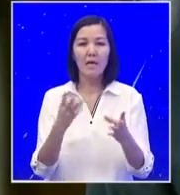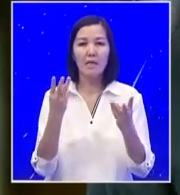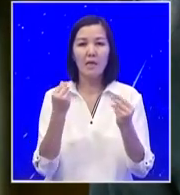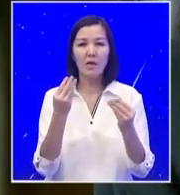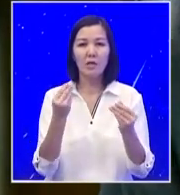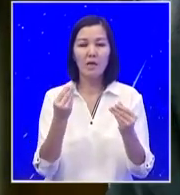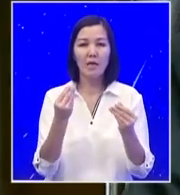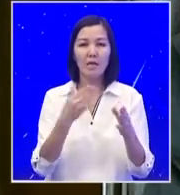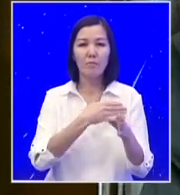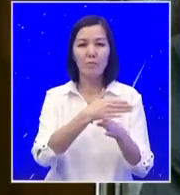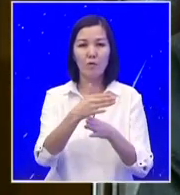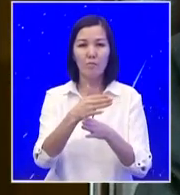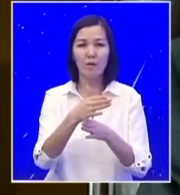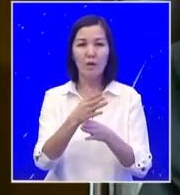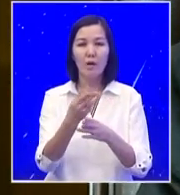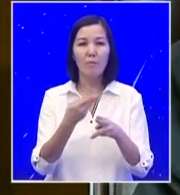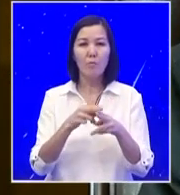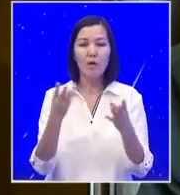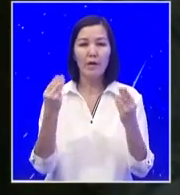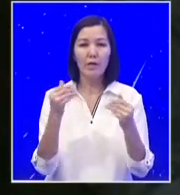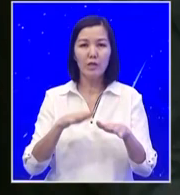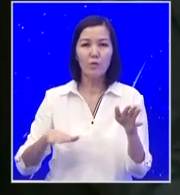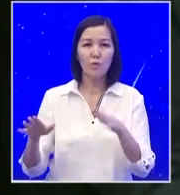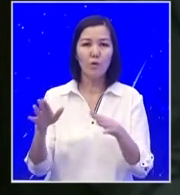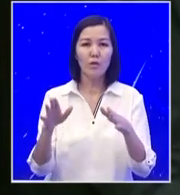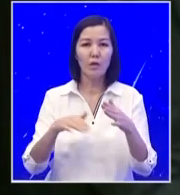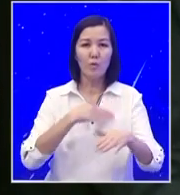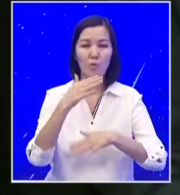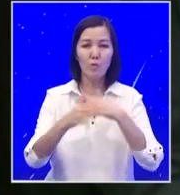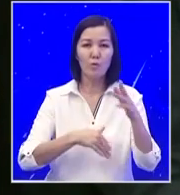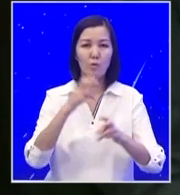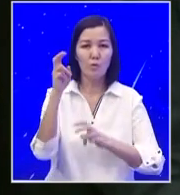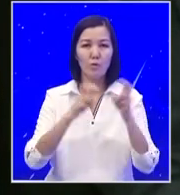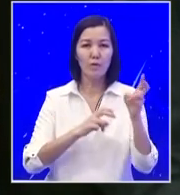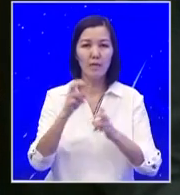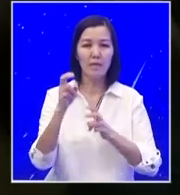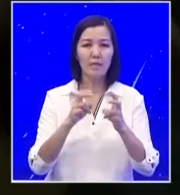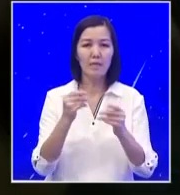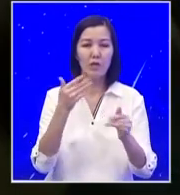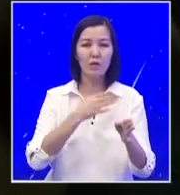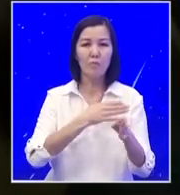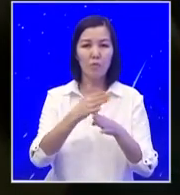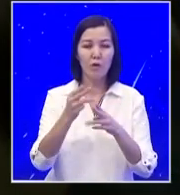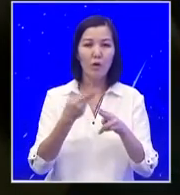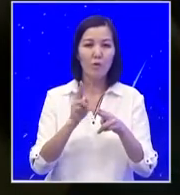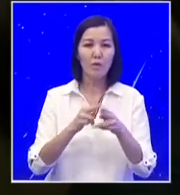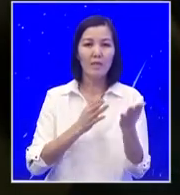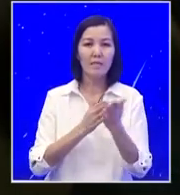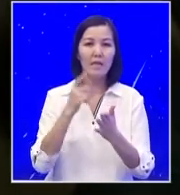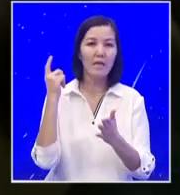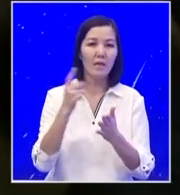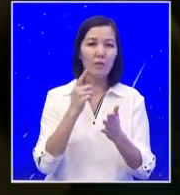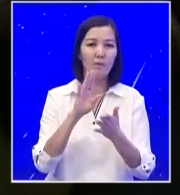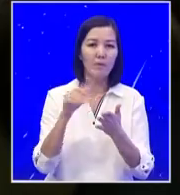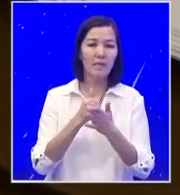сома осы қаржы орнынан бөлінбек. Бұл қаражат өңірдегі өңдеу және өндіріс кәсіпорындарына жұмсалмақ. Өйткені осы